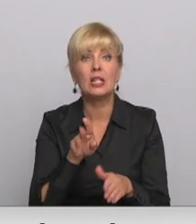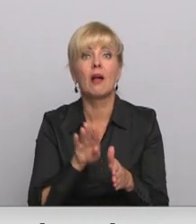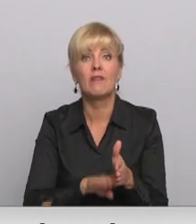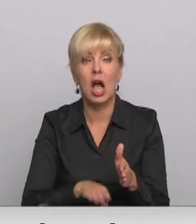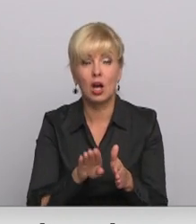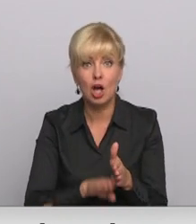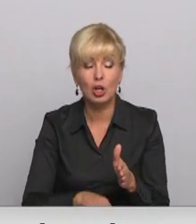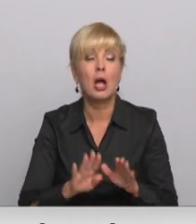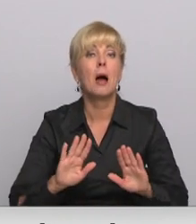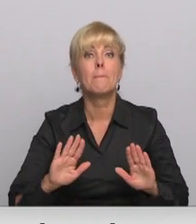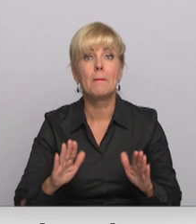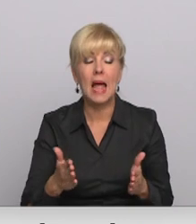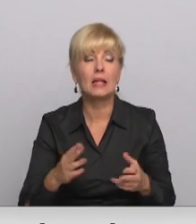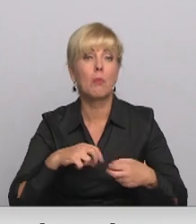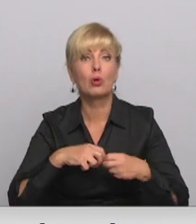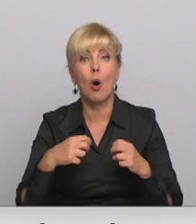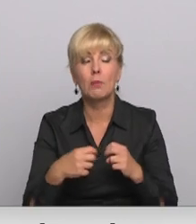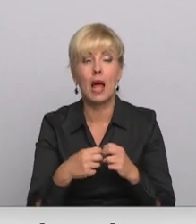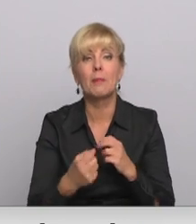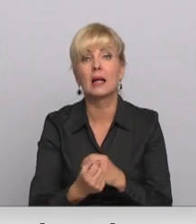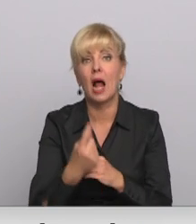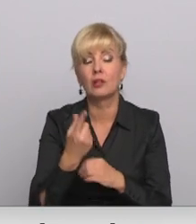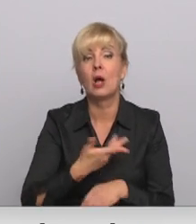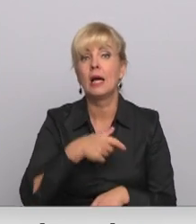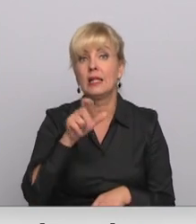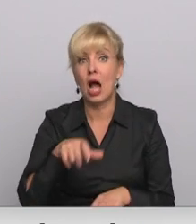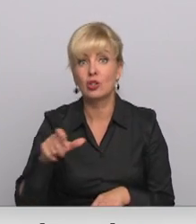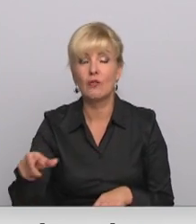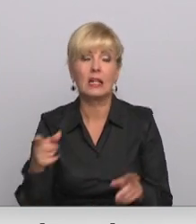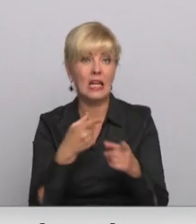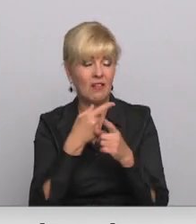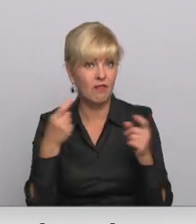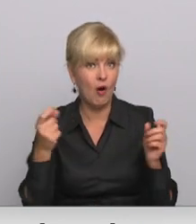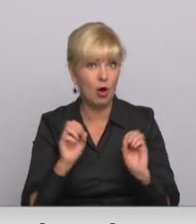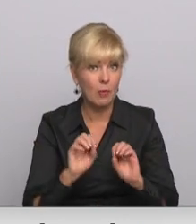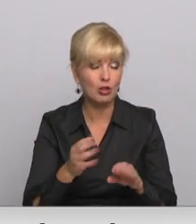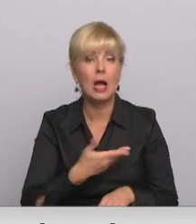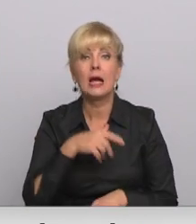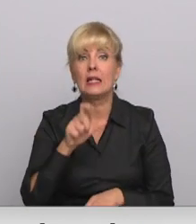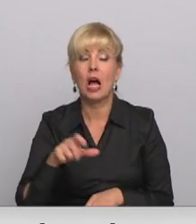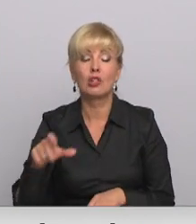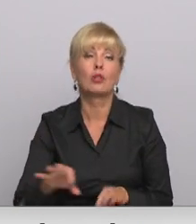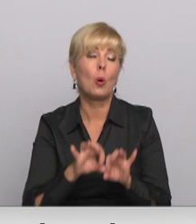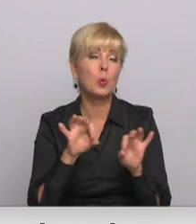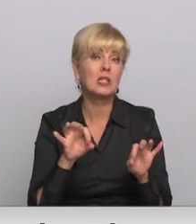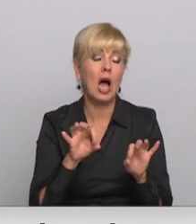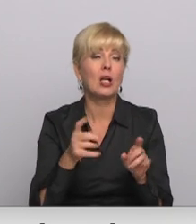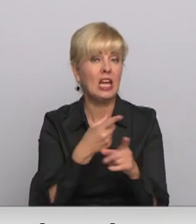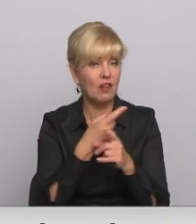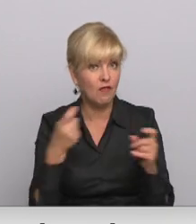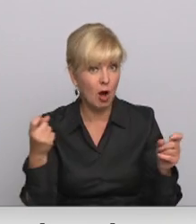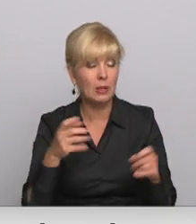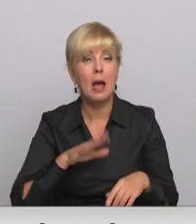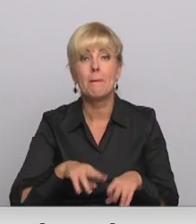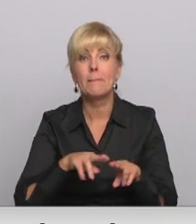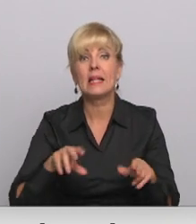vienkāršāk, bet problēmas radās ar iedzīvotāju informēšanu. Iedzīvotājs mēs uzsākām informēt uzreiz pēc